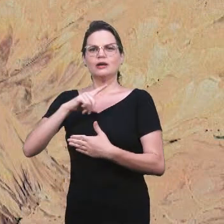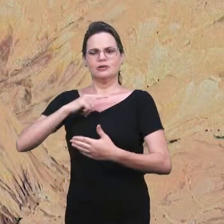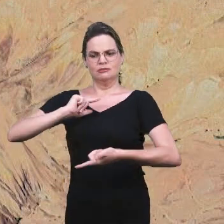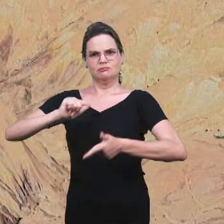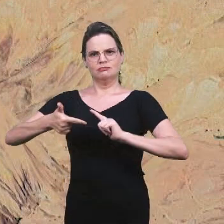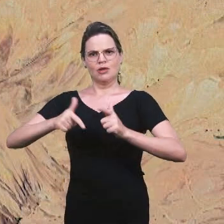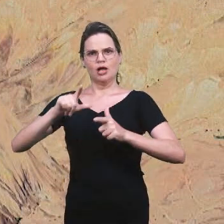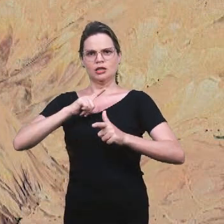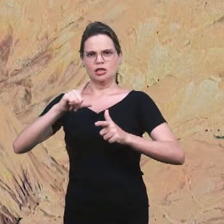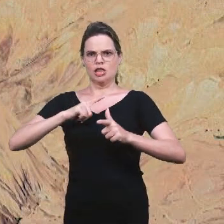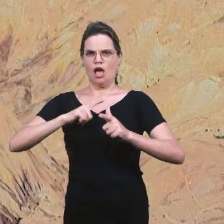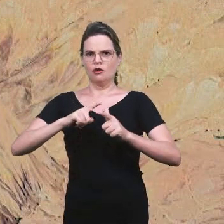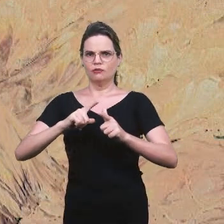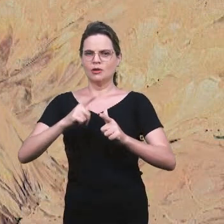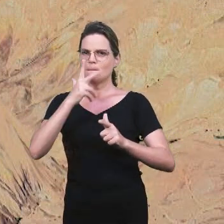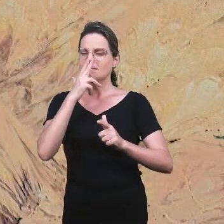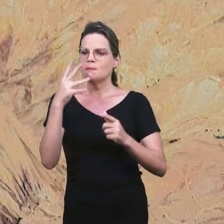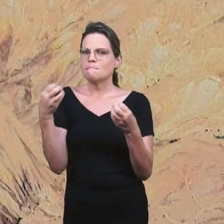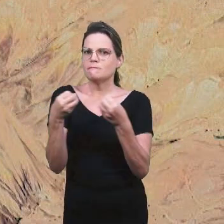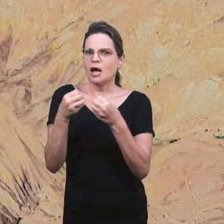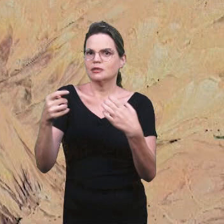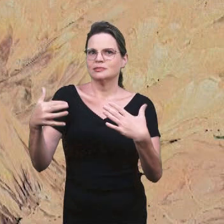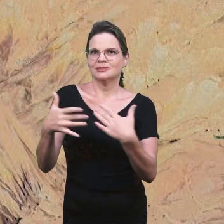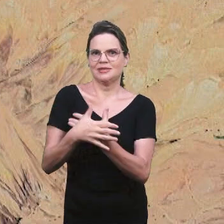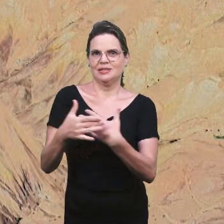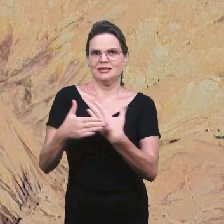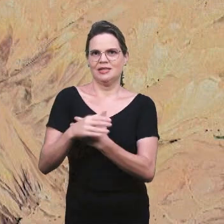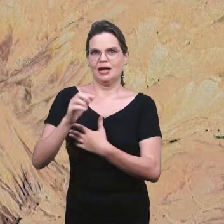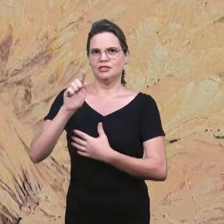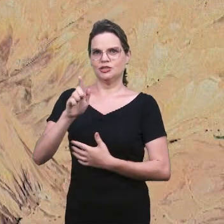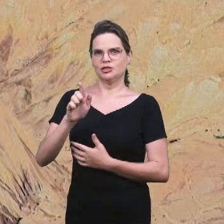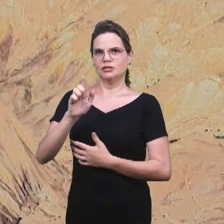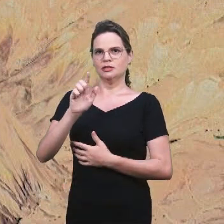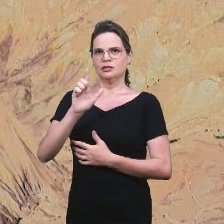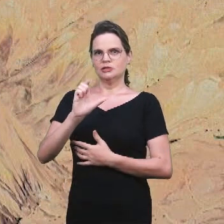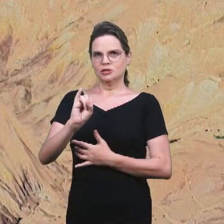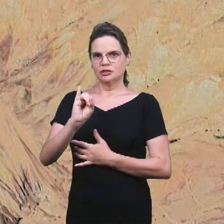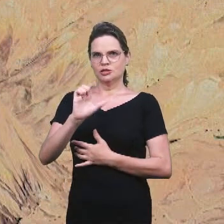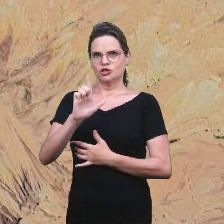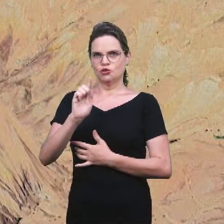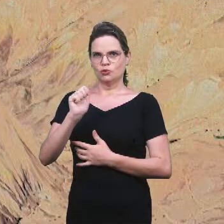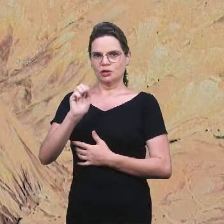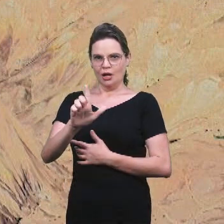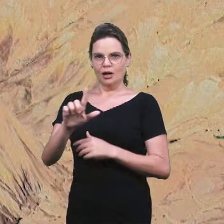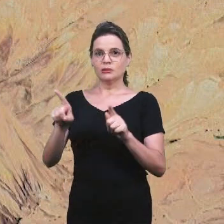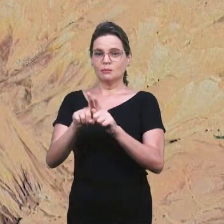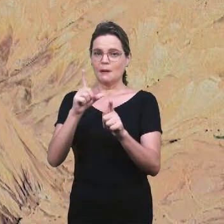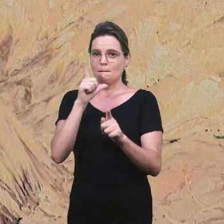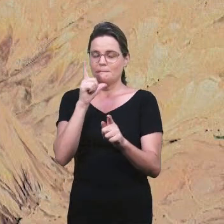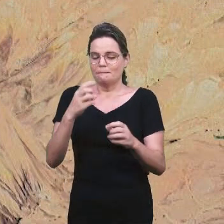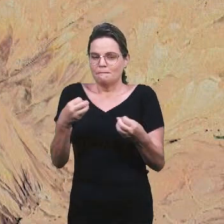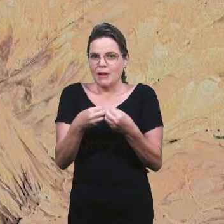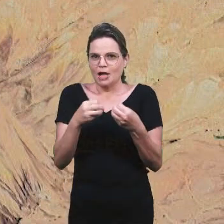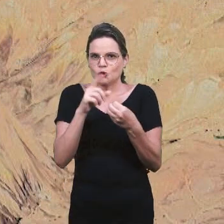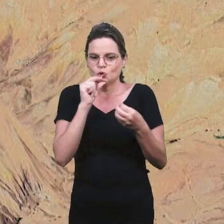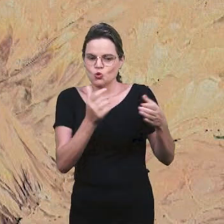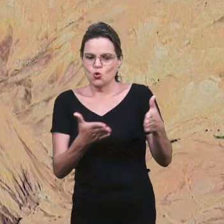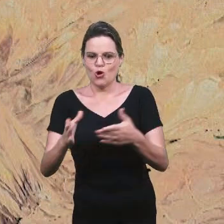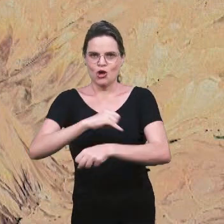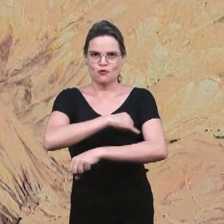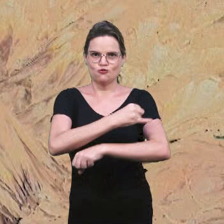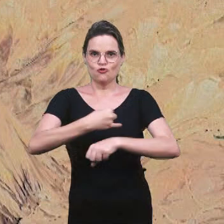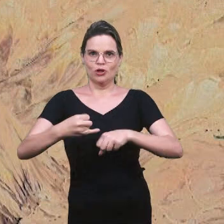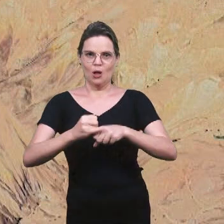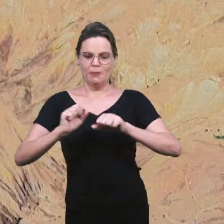Gilgal où les Israélites se sont mis devant la ville de Gilgal pour traverser le fleuve